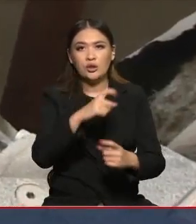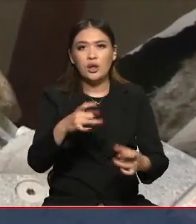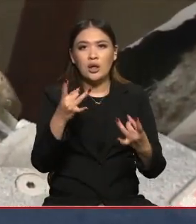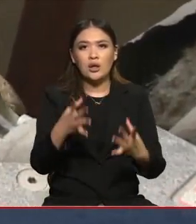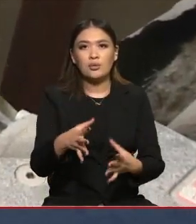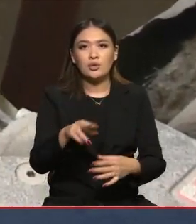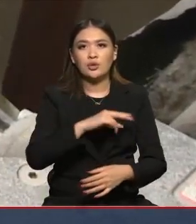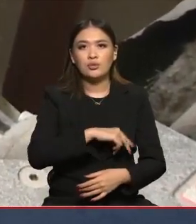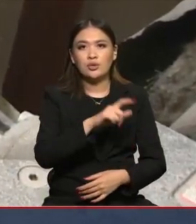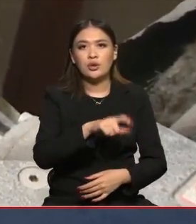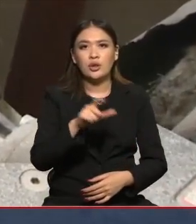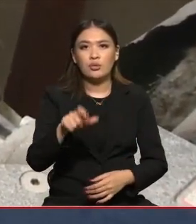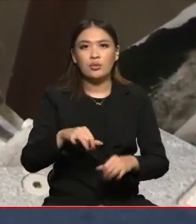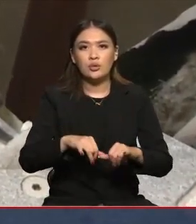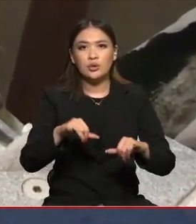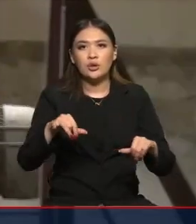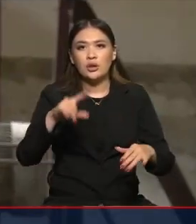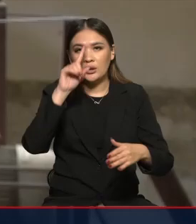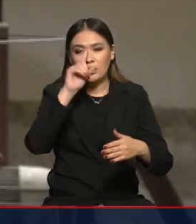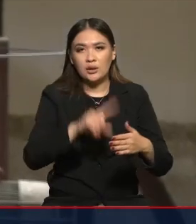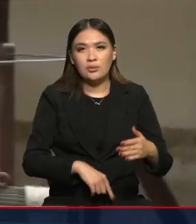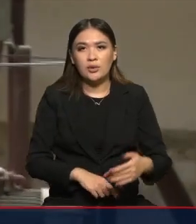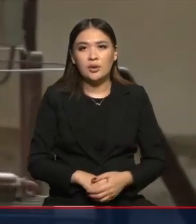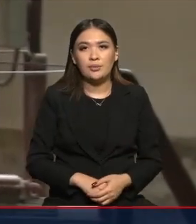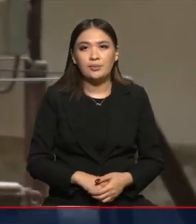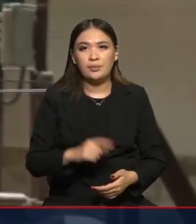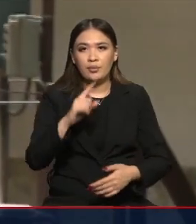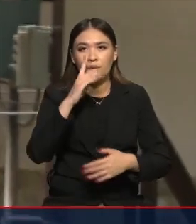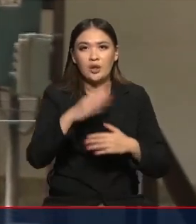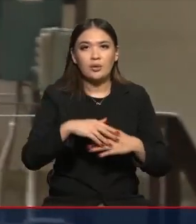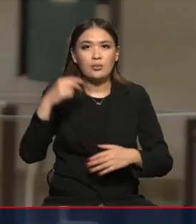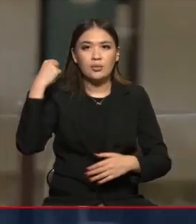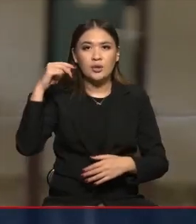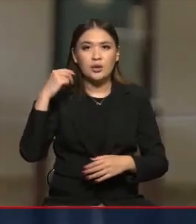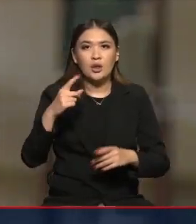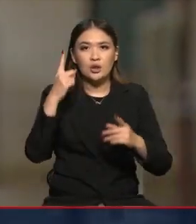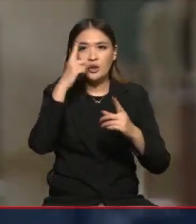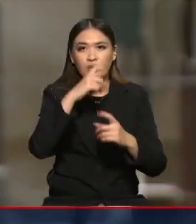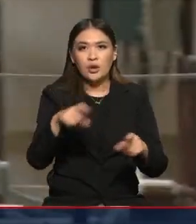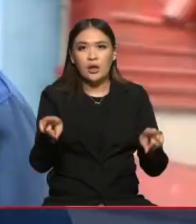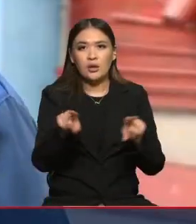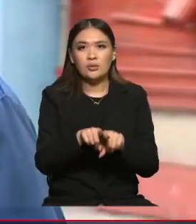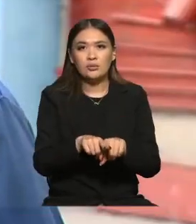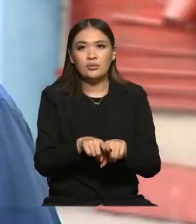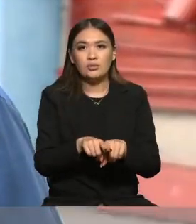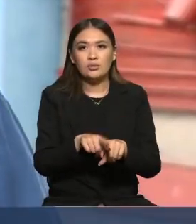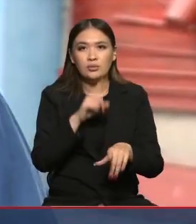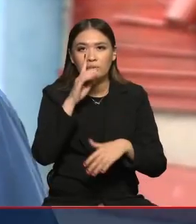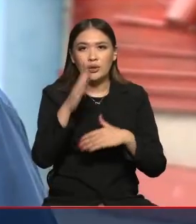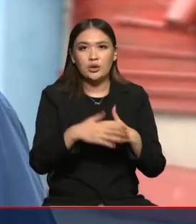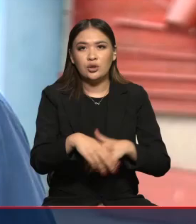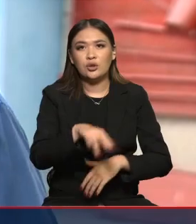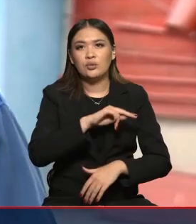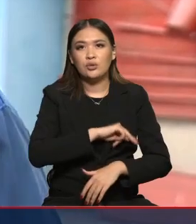жұмысшылардың мәртебесі өсетініне бек сенімді. Биылғы президентіміздің жолдауында айтылғандай, биыл